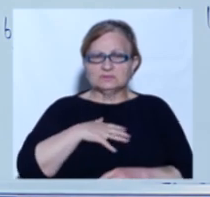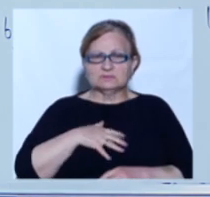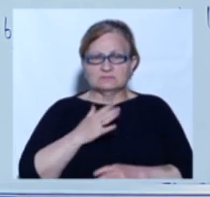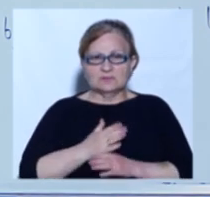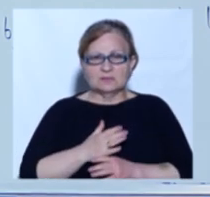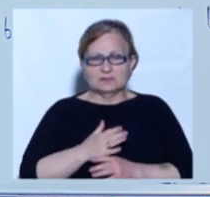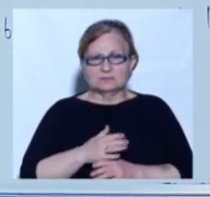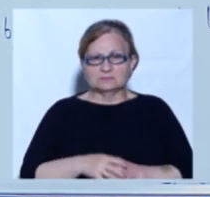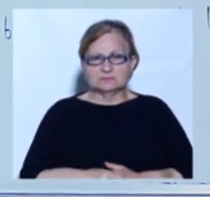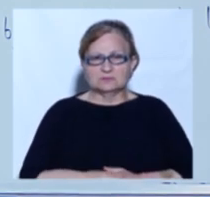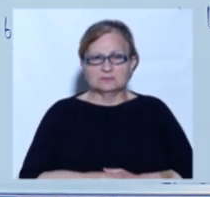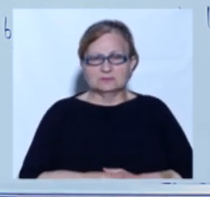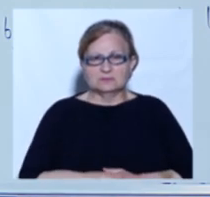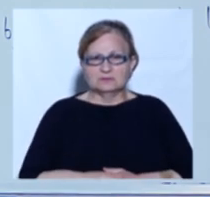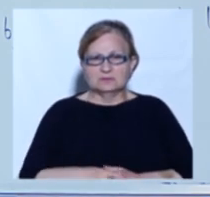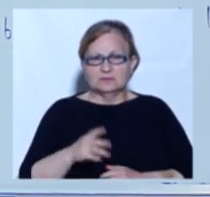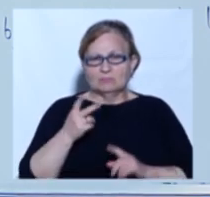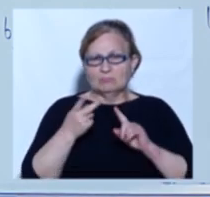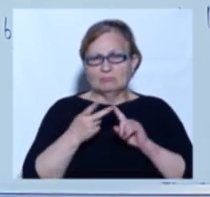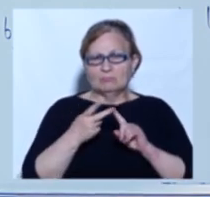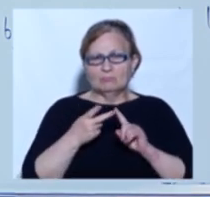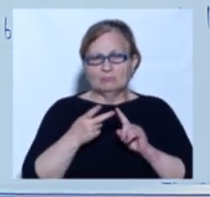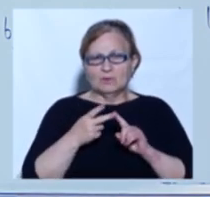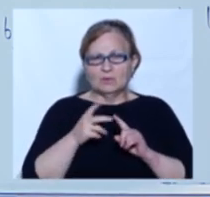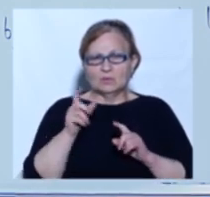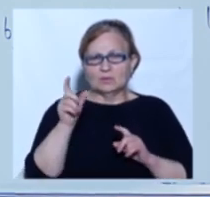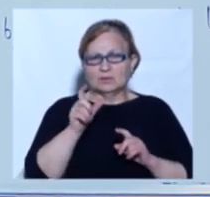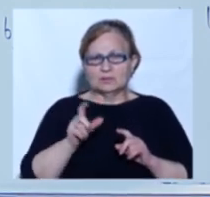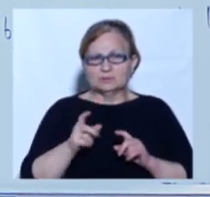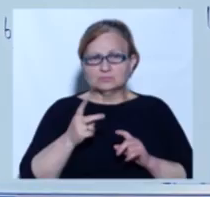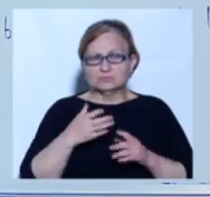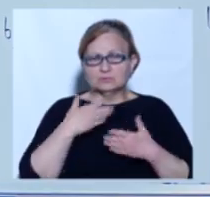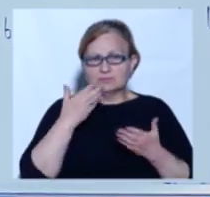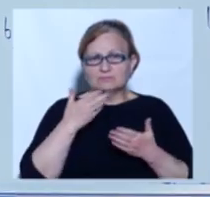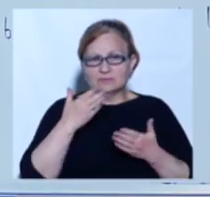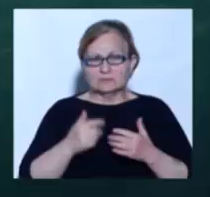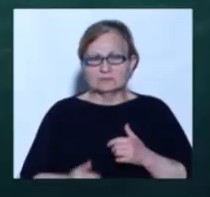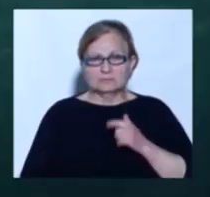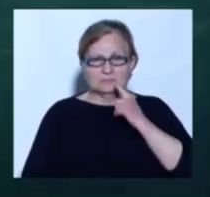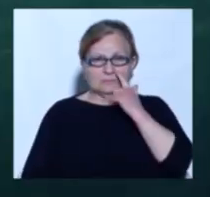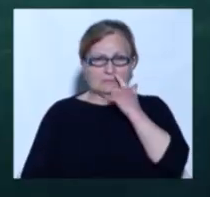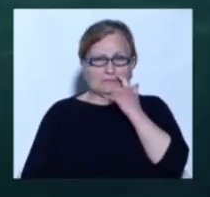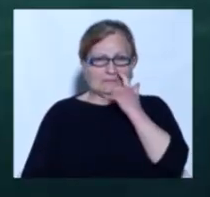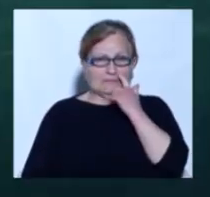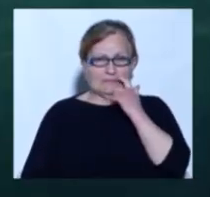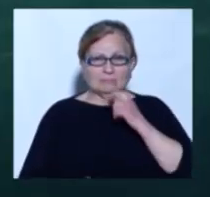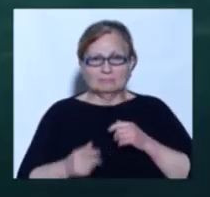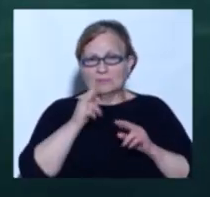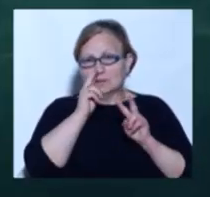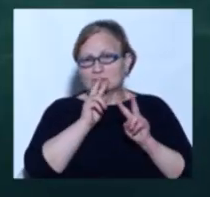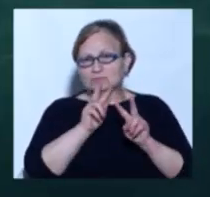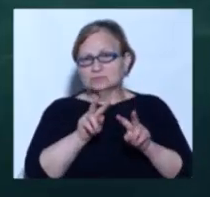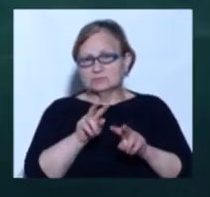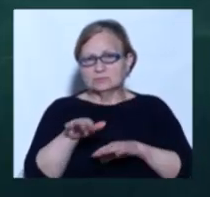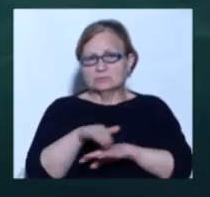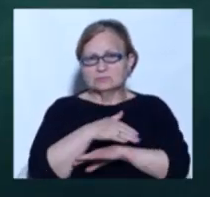ჩემთვის. ასევე მეორე ლექსიც უნდა წავიკითხოთ იაკი კაბეს: შევყურებ